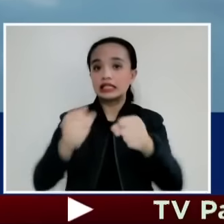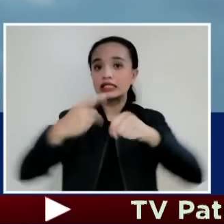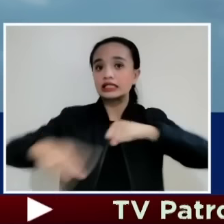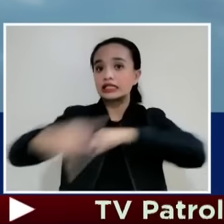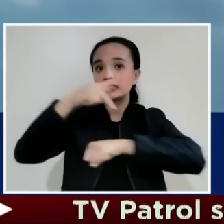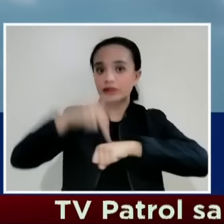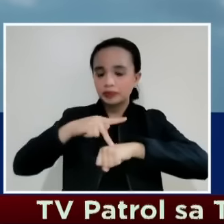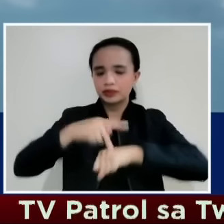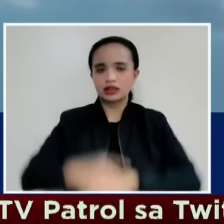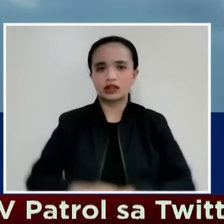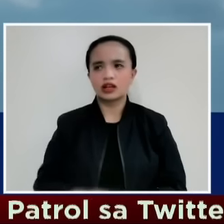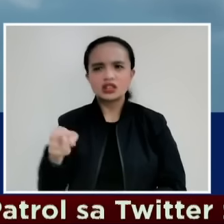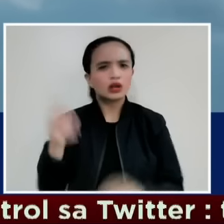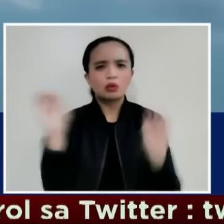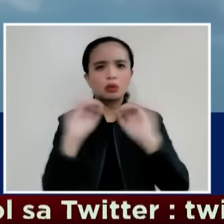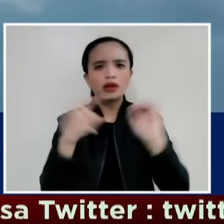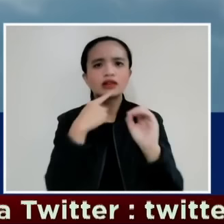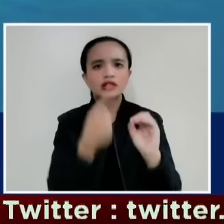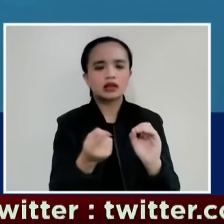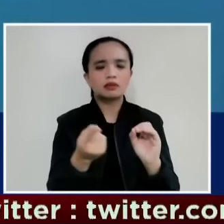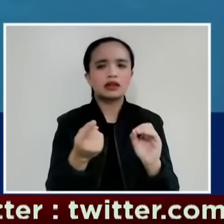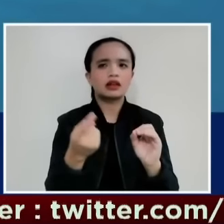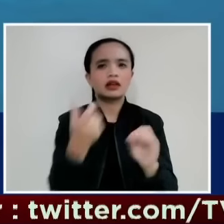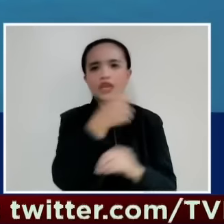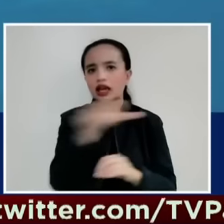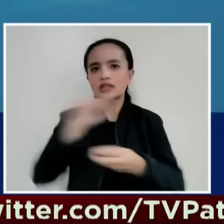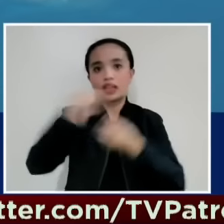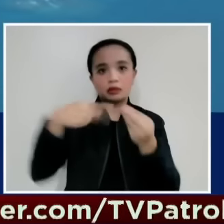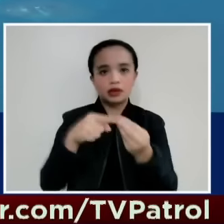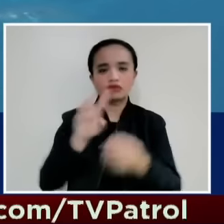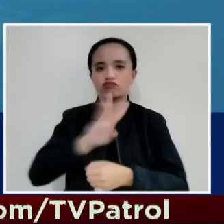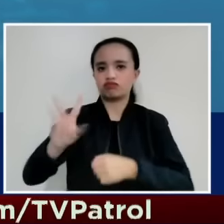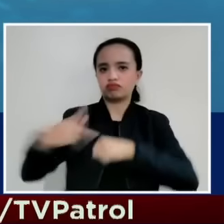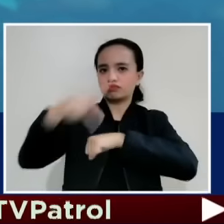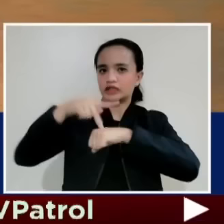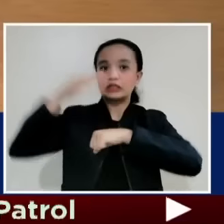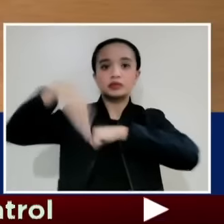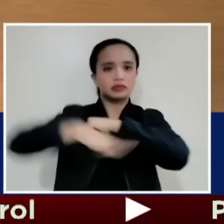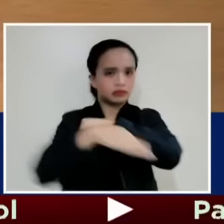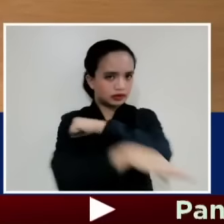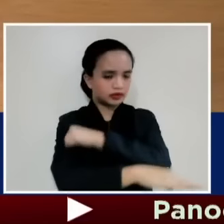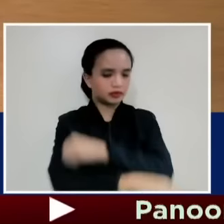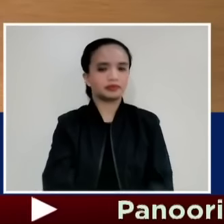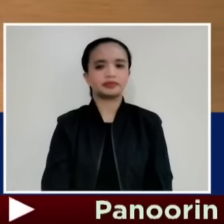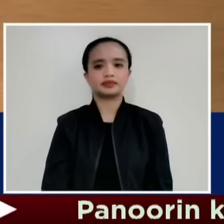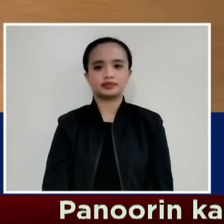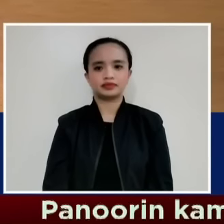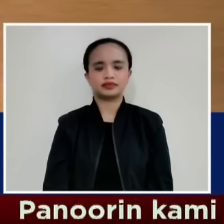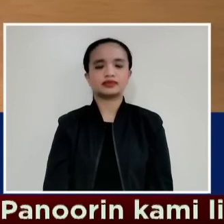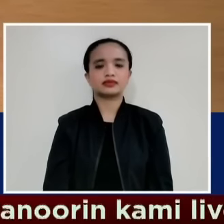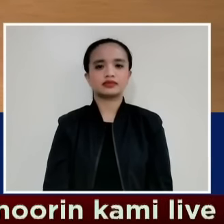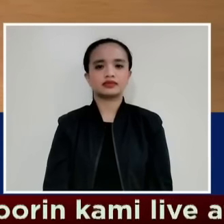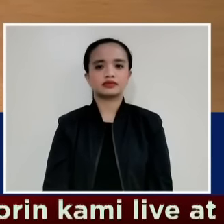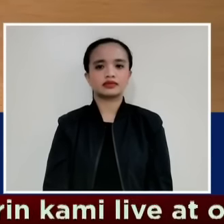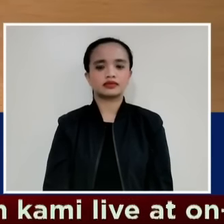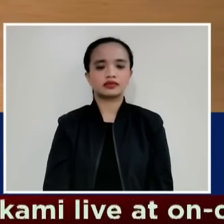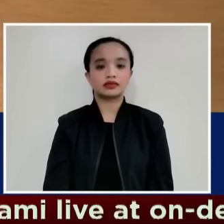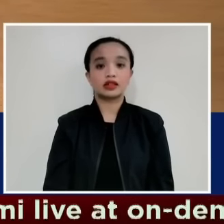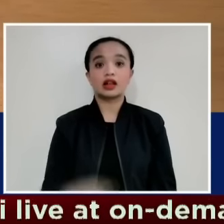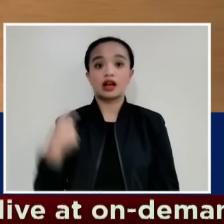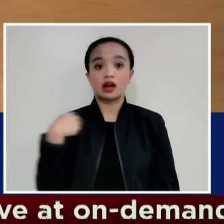walang sinabi na kahit ano patungkol sa issue sa West Philippine Sea. It is also imperative that our